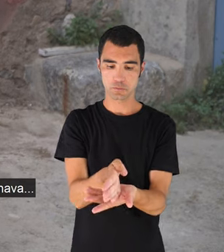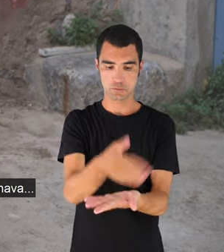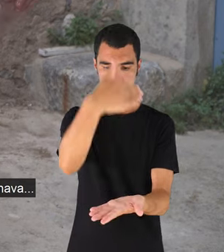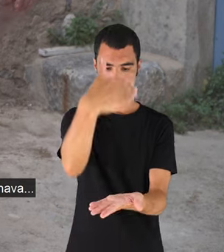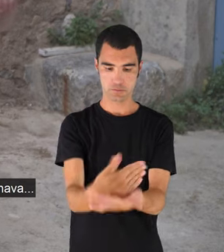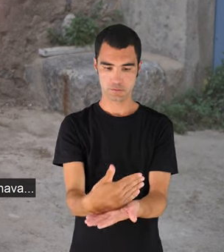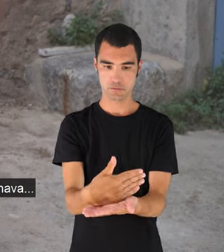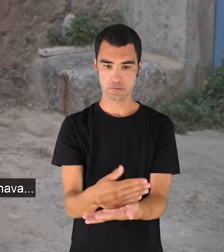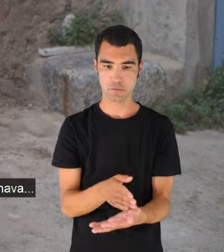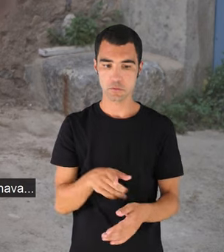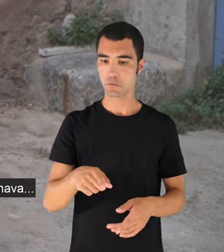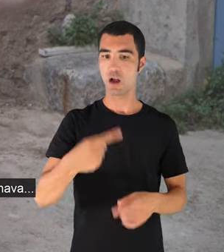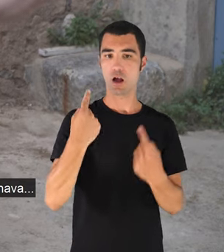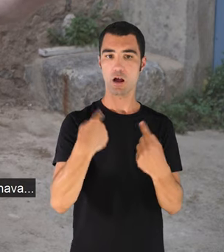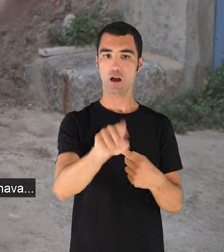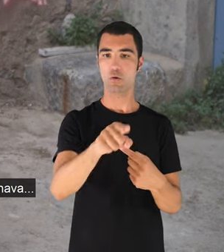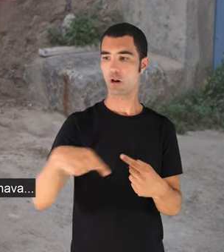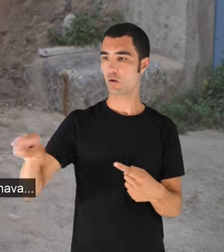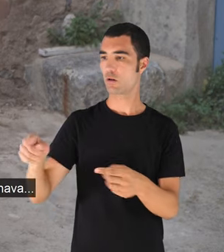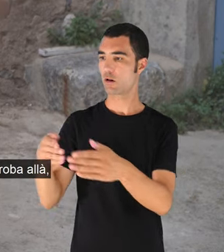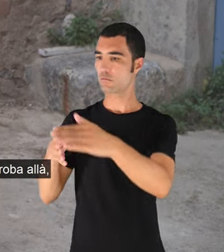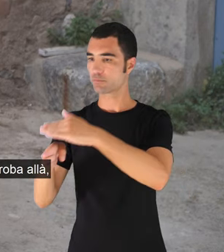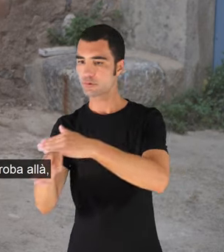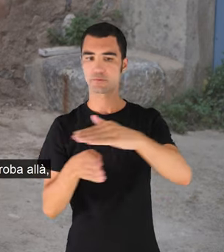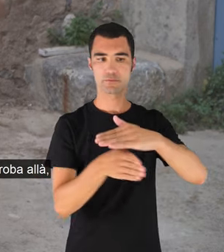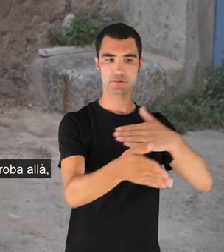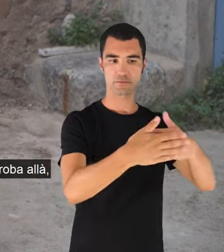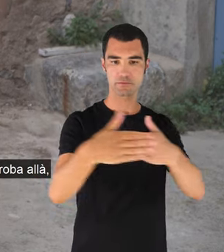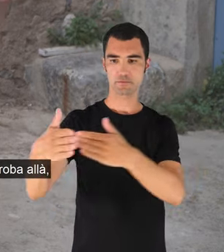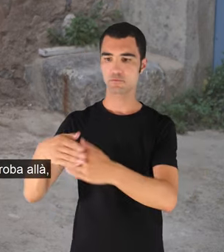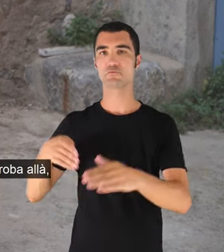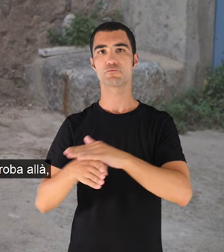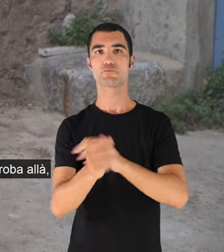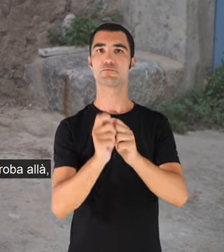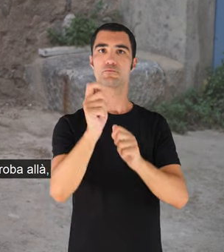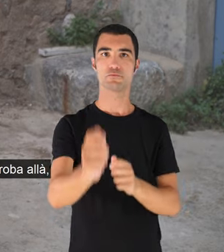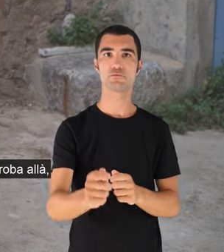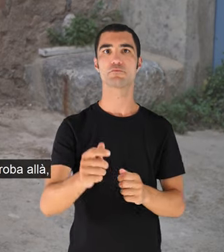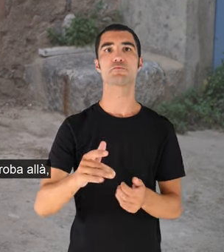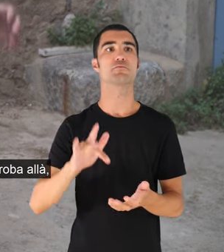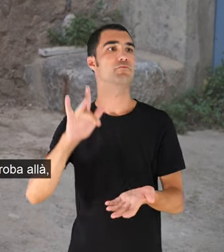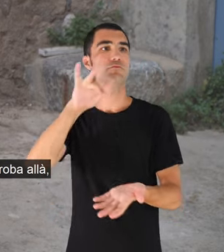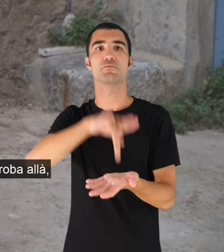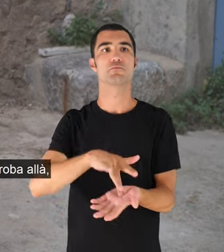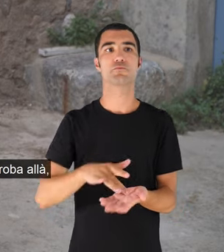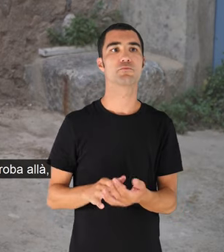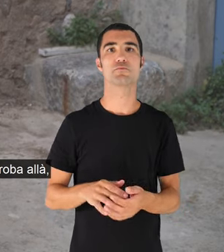porta, i mon mare n'esquivaria, li donava, i quan teníem llenaça, quan teníem s'overbooking,